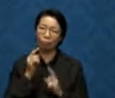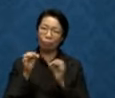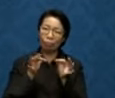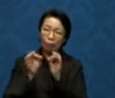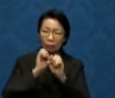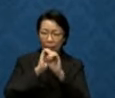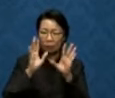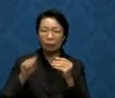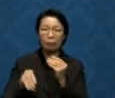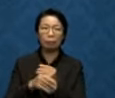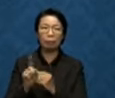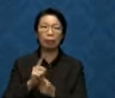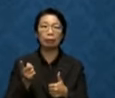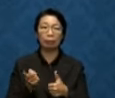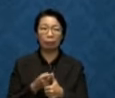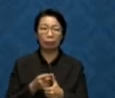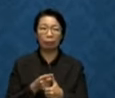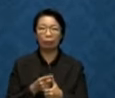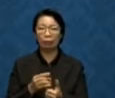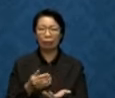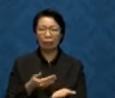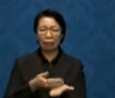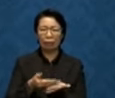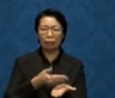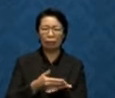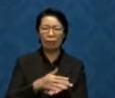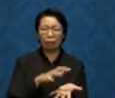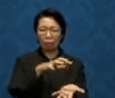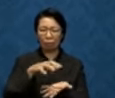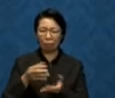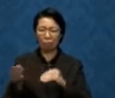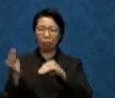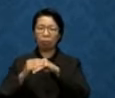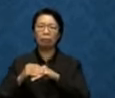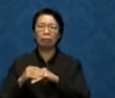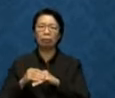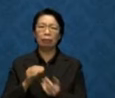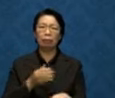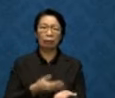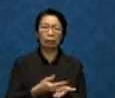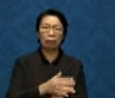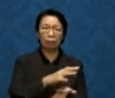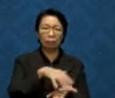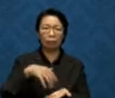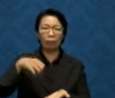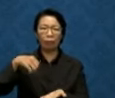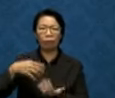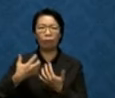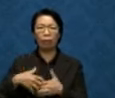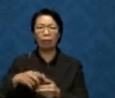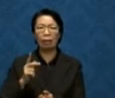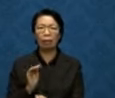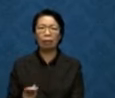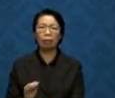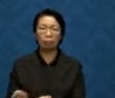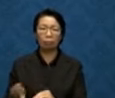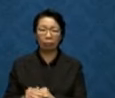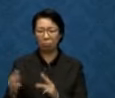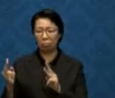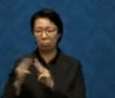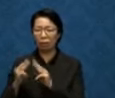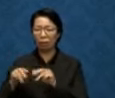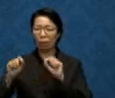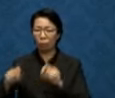อันที่ 1ก็คือการซื้อไฟฟ้าล้นเกินนะครับการที่รัฐเนี่ยทำสัญญาผูกมัด